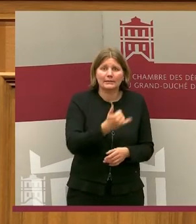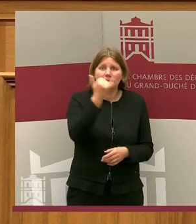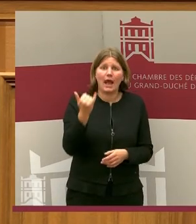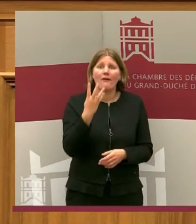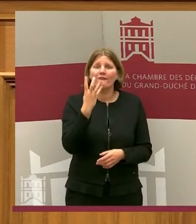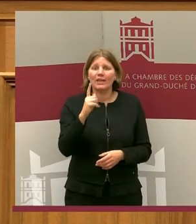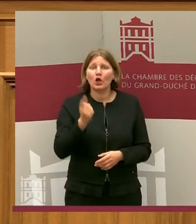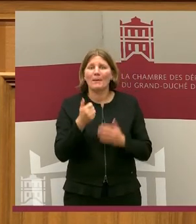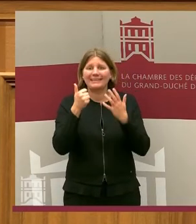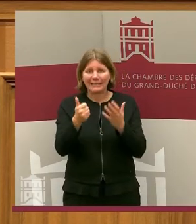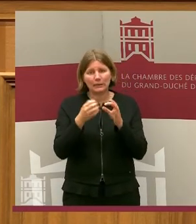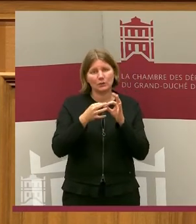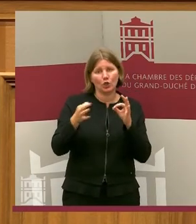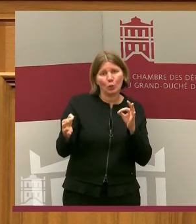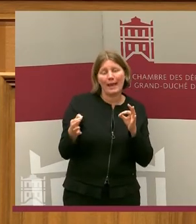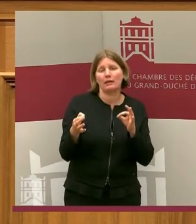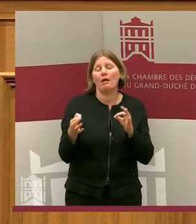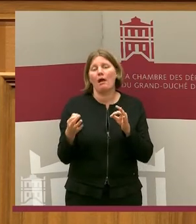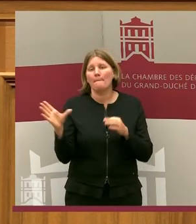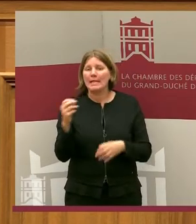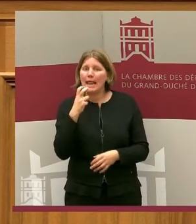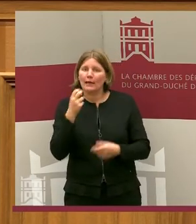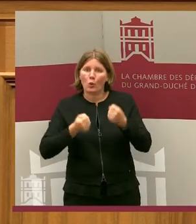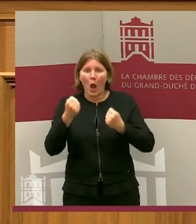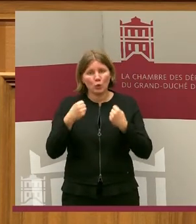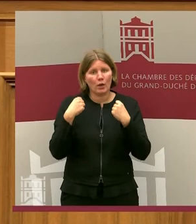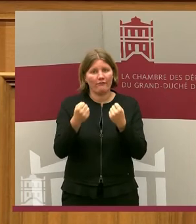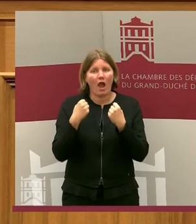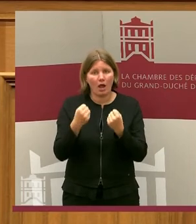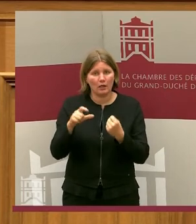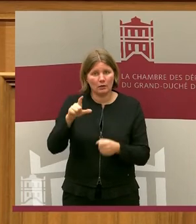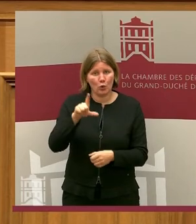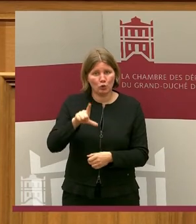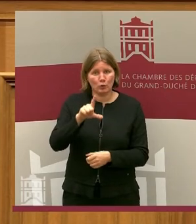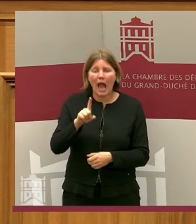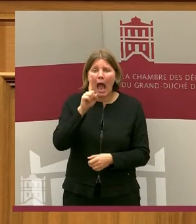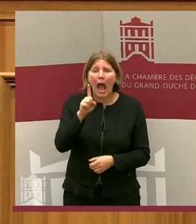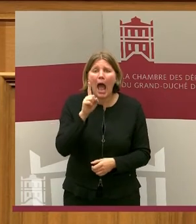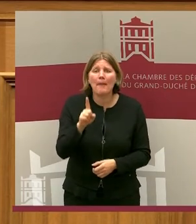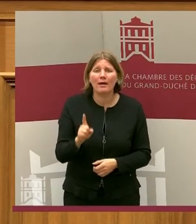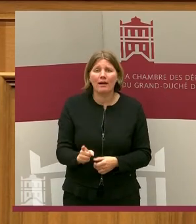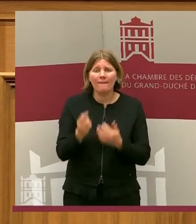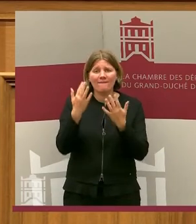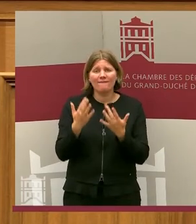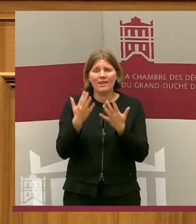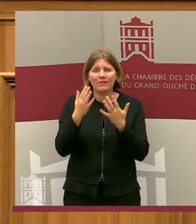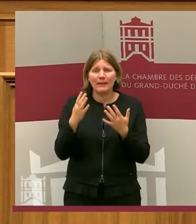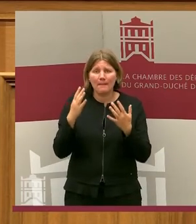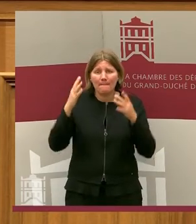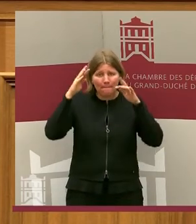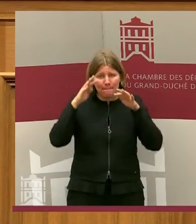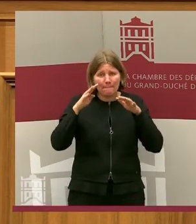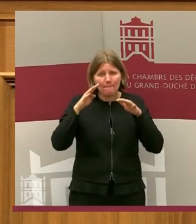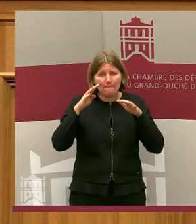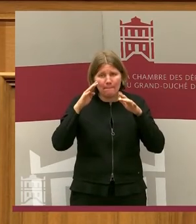Millionen Kilometer mit Elektroautos hier im Land gefahren sind. Aber wie viele Millionen oder Milliarden Kilometer sind an